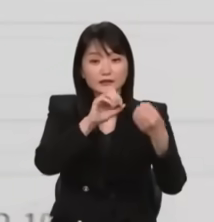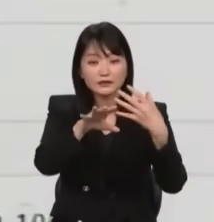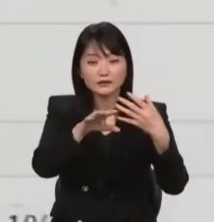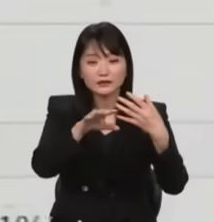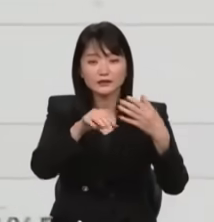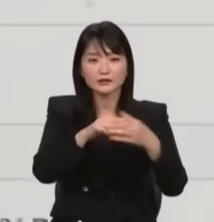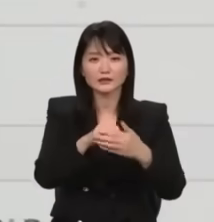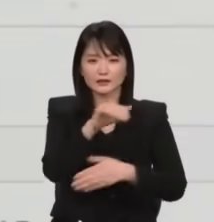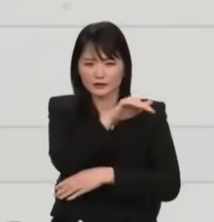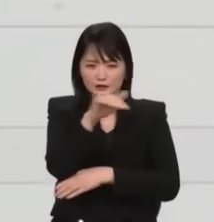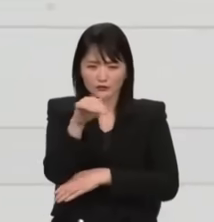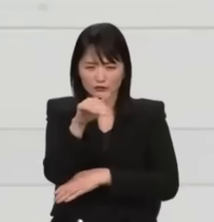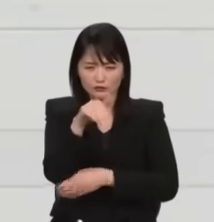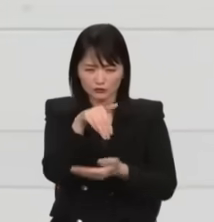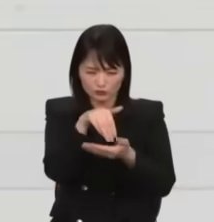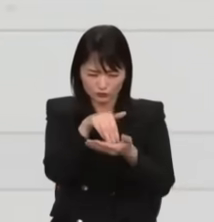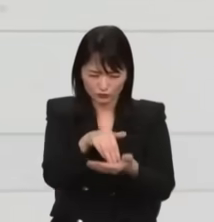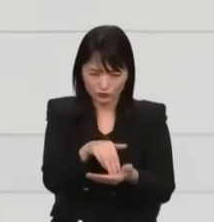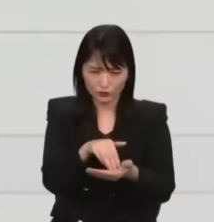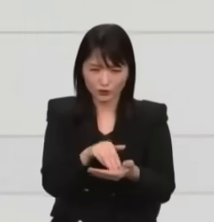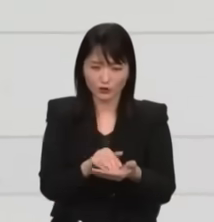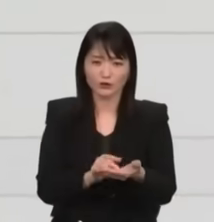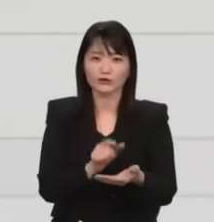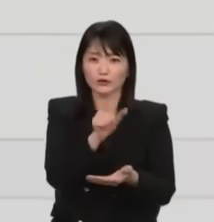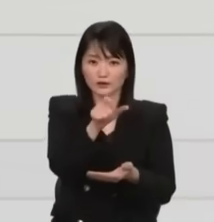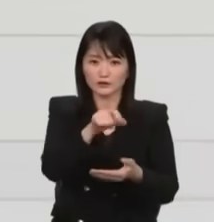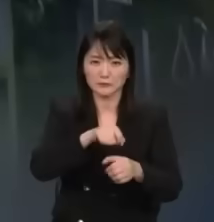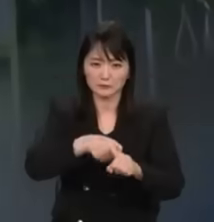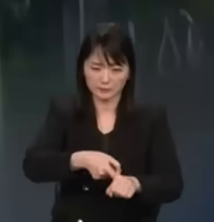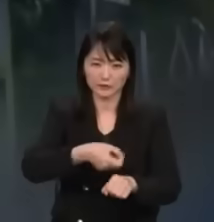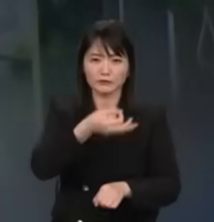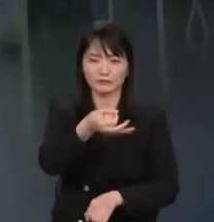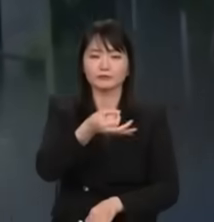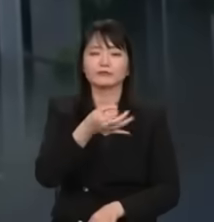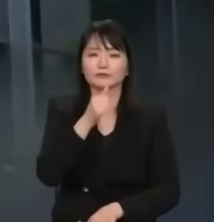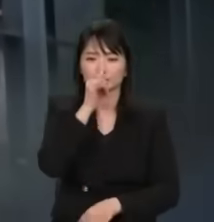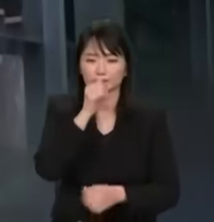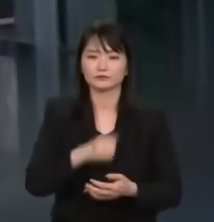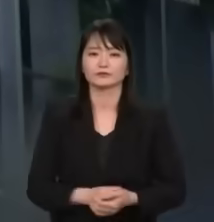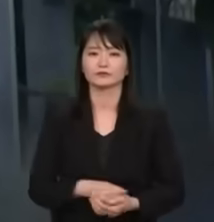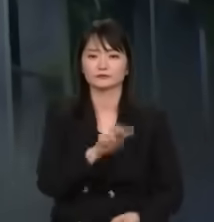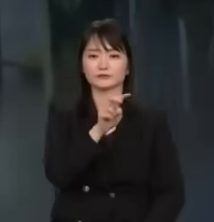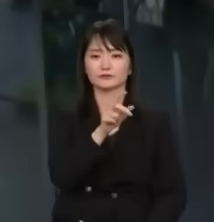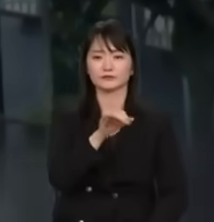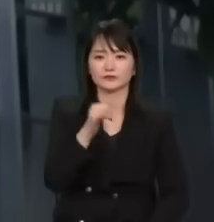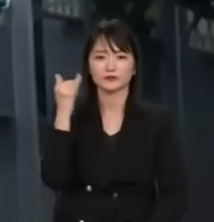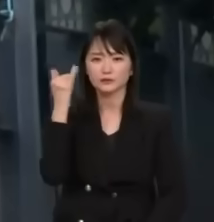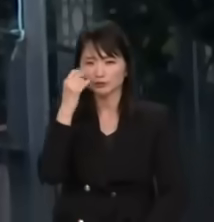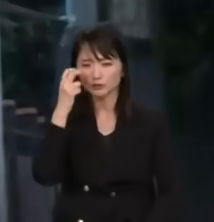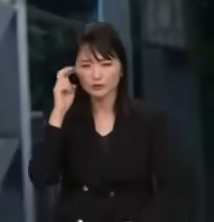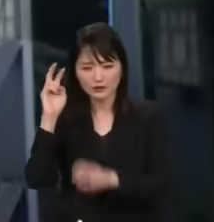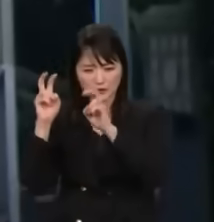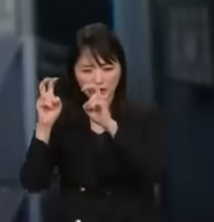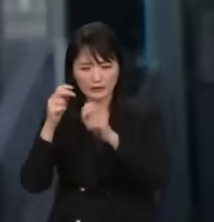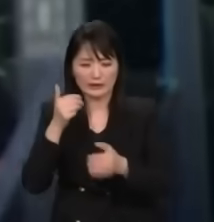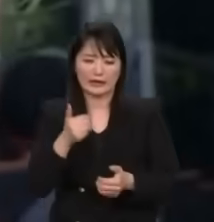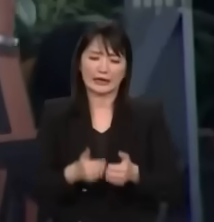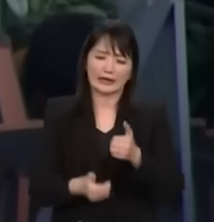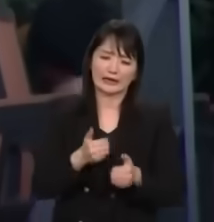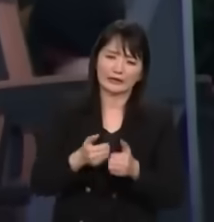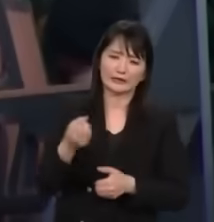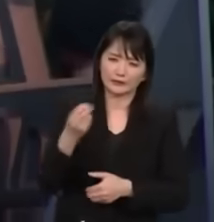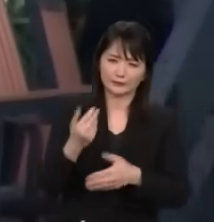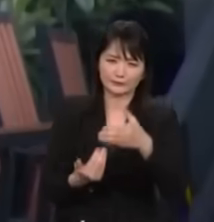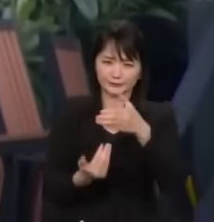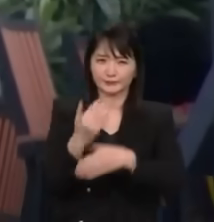넘는 가중치를 부여했다가 과태료 처분을 받기도 했습니다. 명 씨와 여론조사 수행업체 사이 갈등도 종종